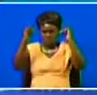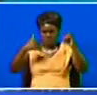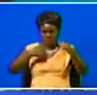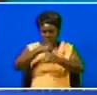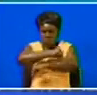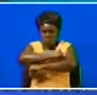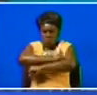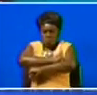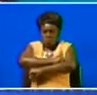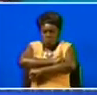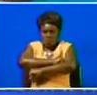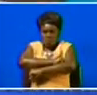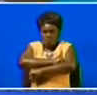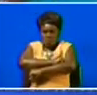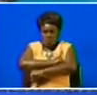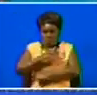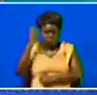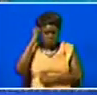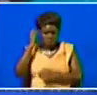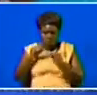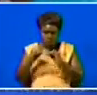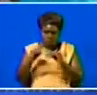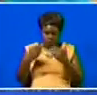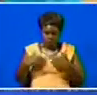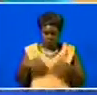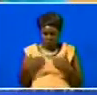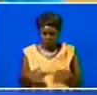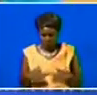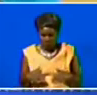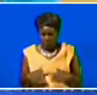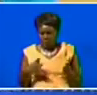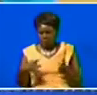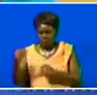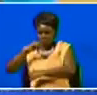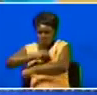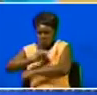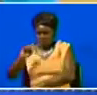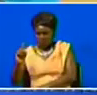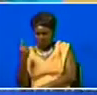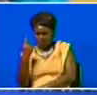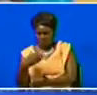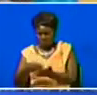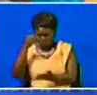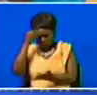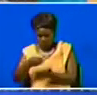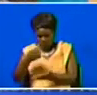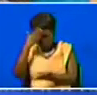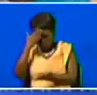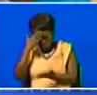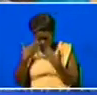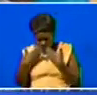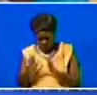za kufundisha wale watu ambao wanataka kusoma. Kwa hiyo ataenda kwa shule kwanza asome, akishajua